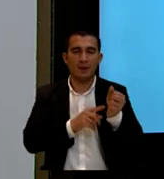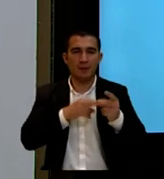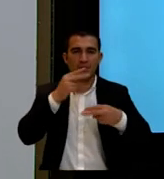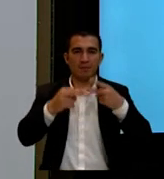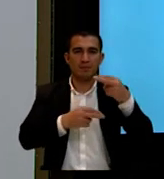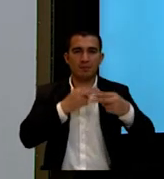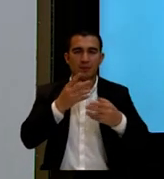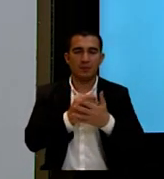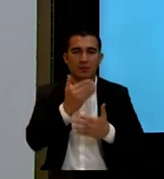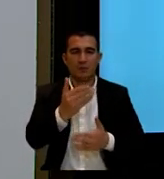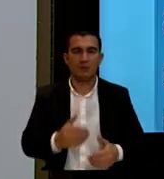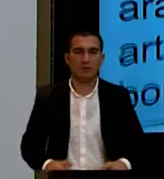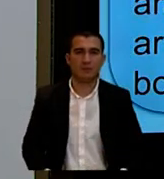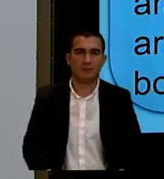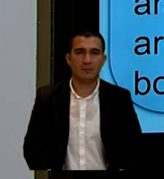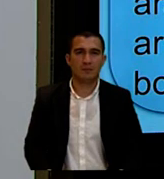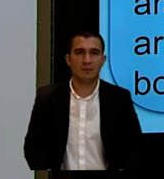deyiladi.